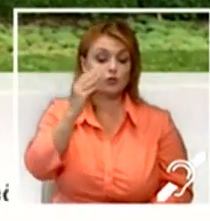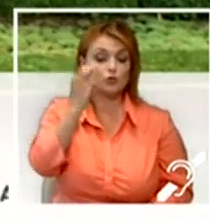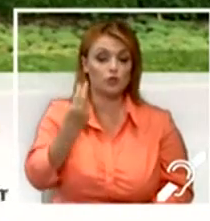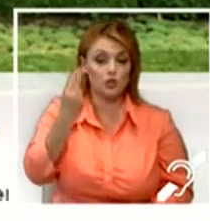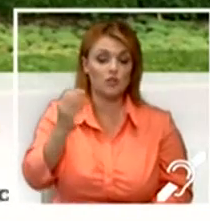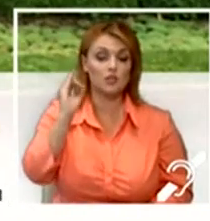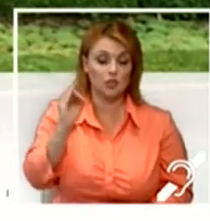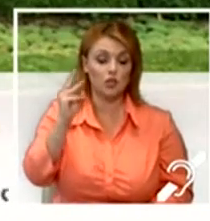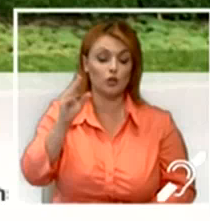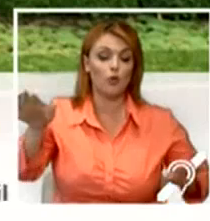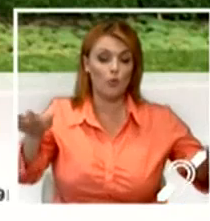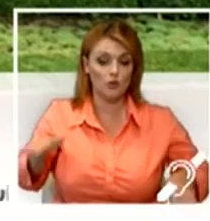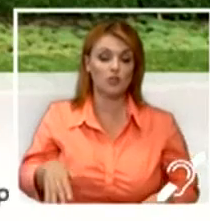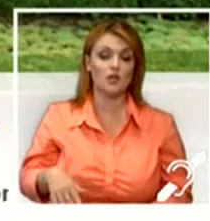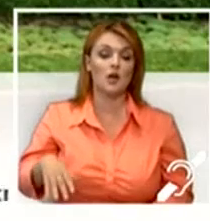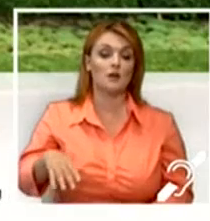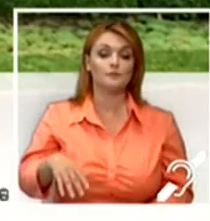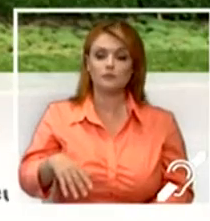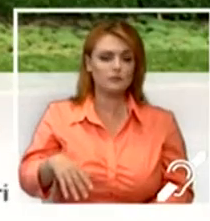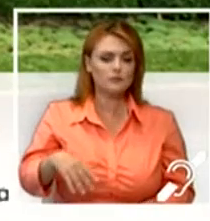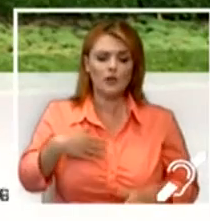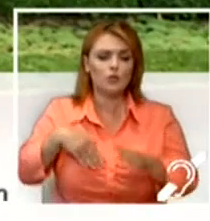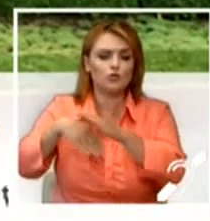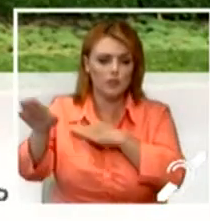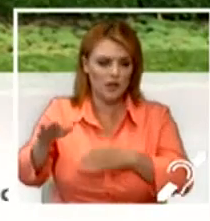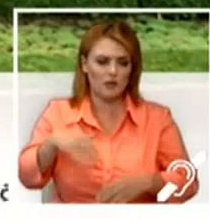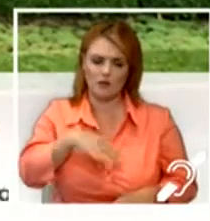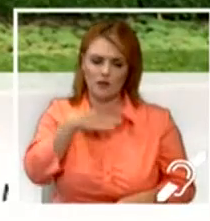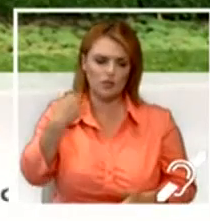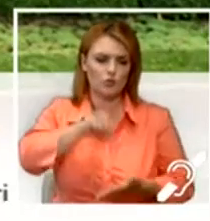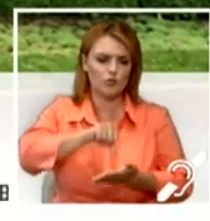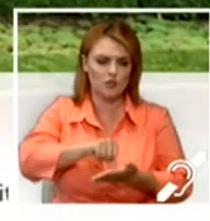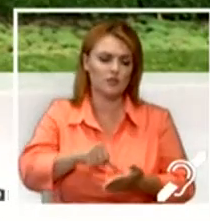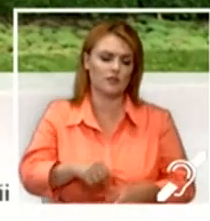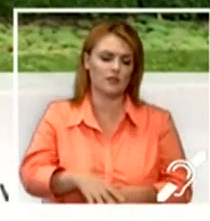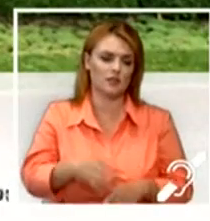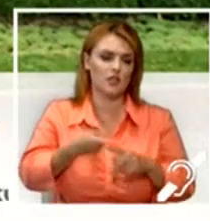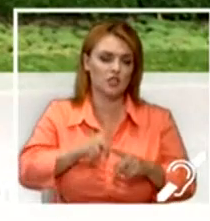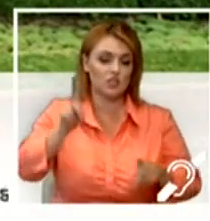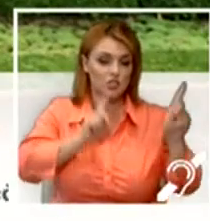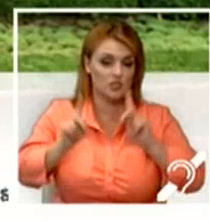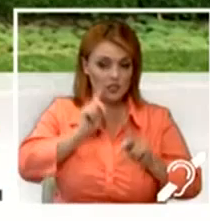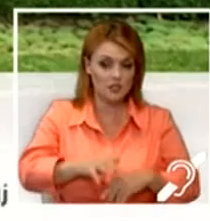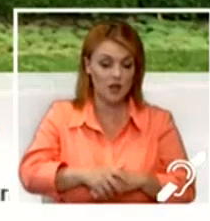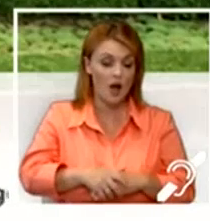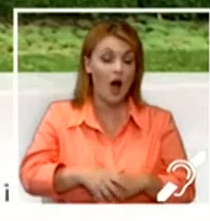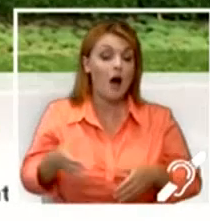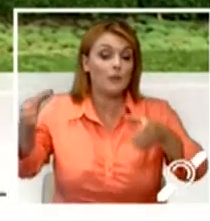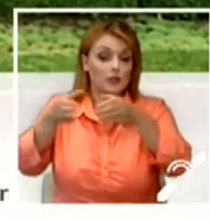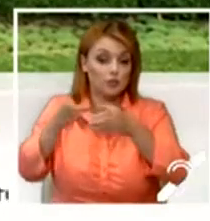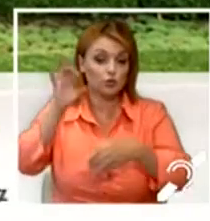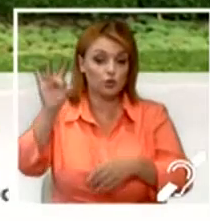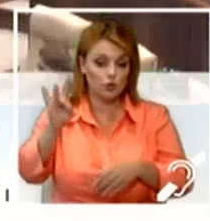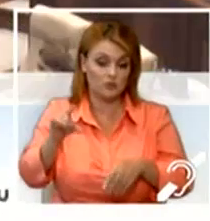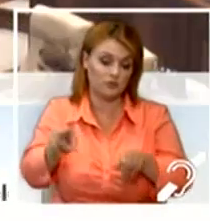vor susține nici de această dată solicitarea guvernului privind extinderea stării de urgență. Amintim că Republica Moldova deja se află